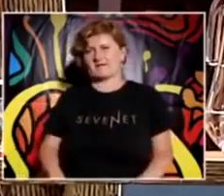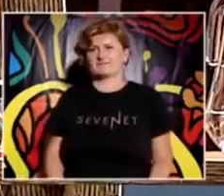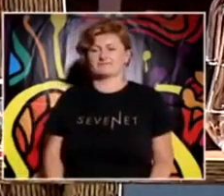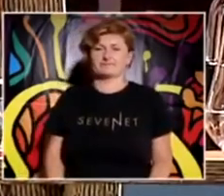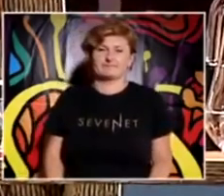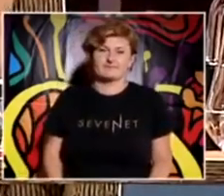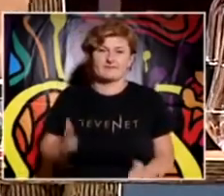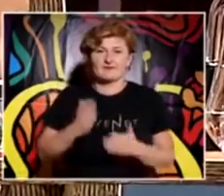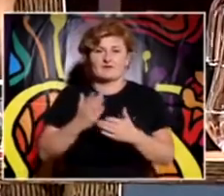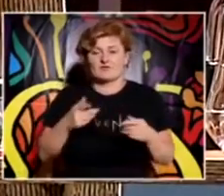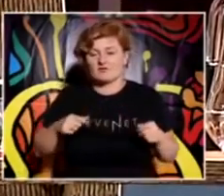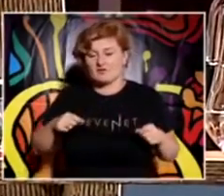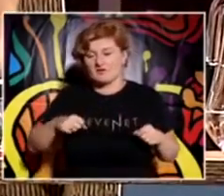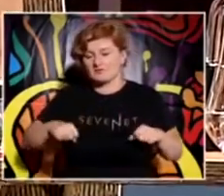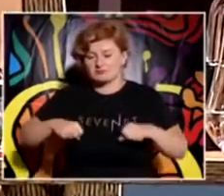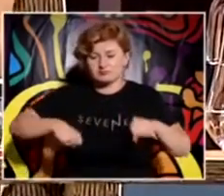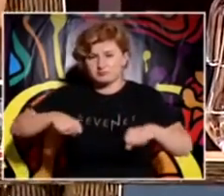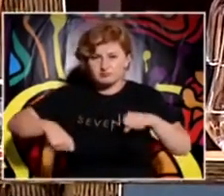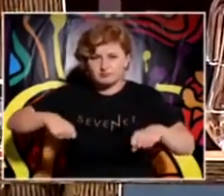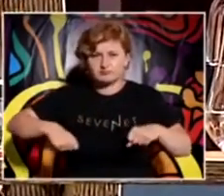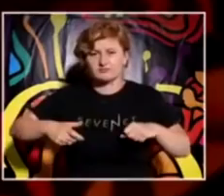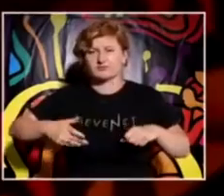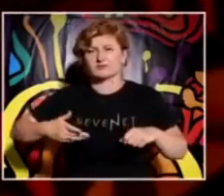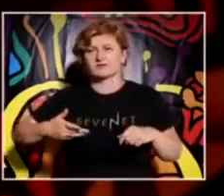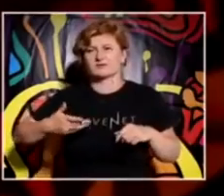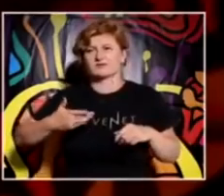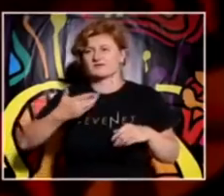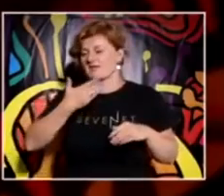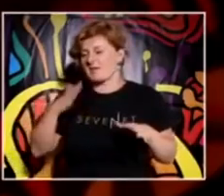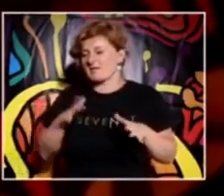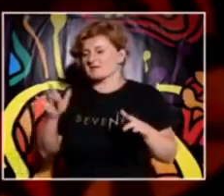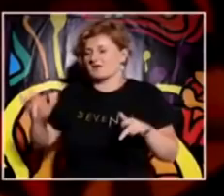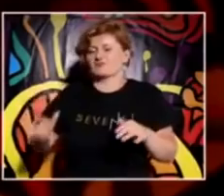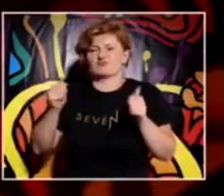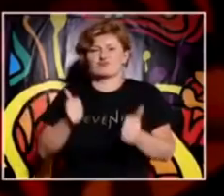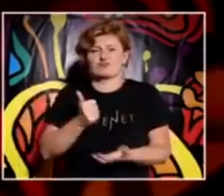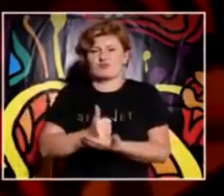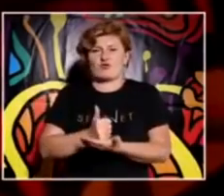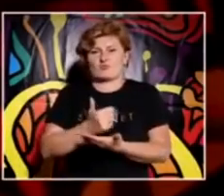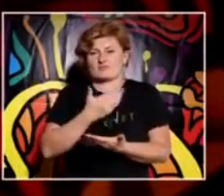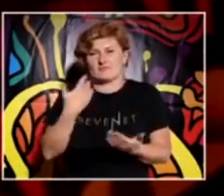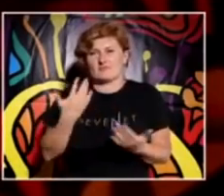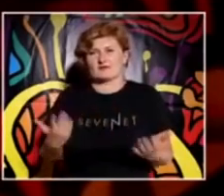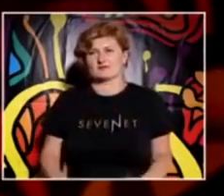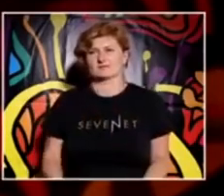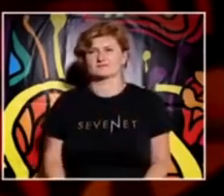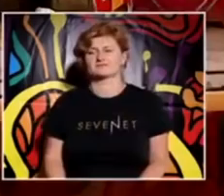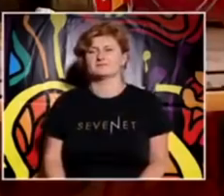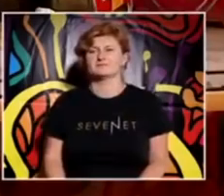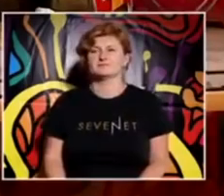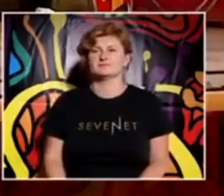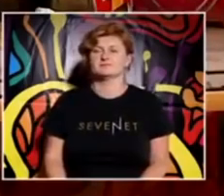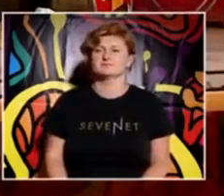było gdzie zawinąć, bo to jest naprawdę... Ale to zabrzmiało świetnie. Postanowiliśmy sobie, że nie zawiniemy. Druga sprawa, że nie było gdzie.